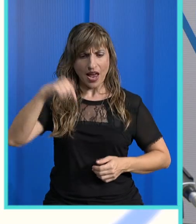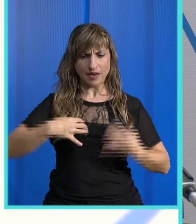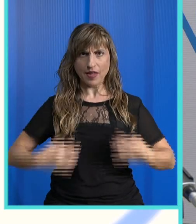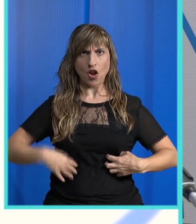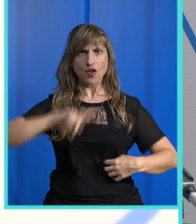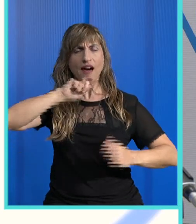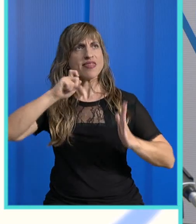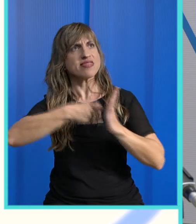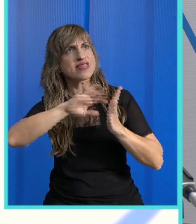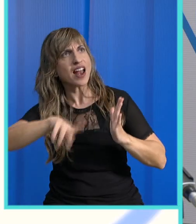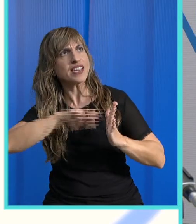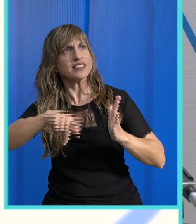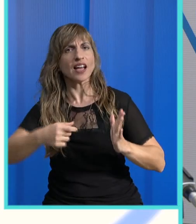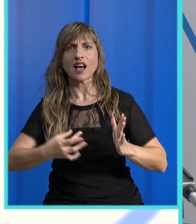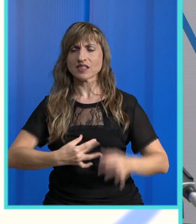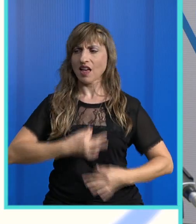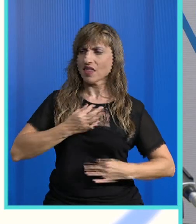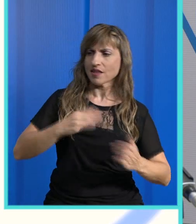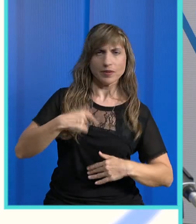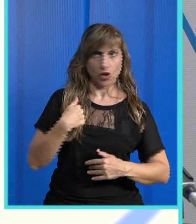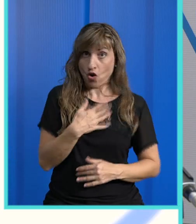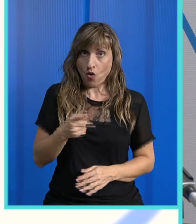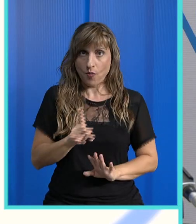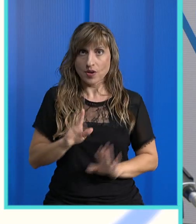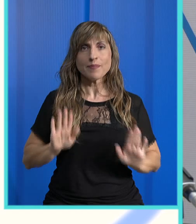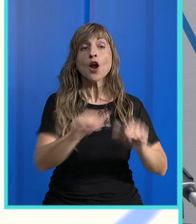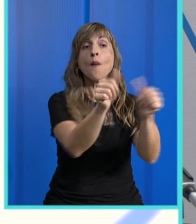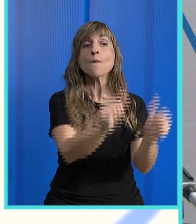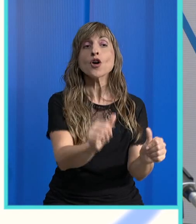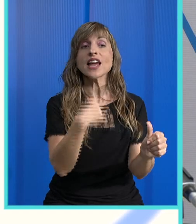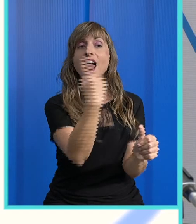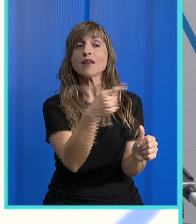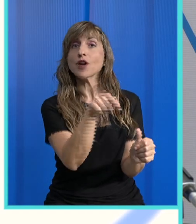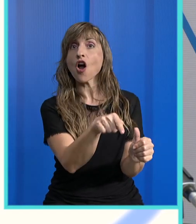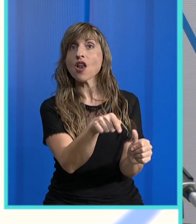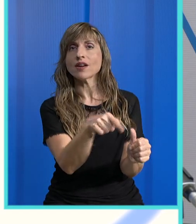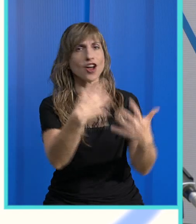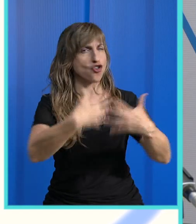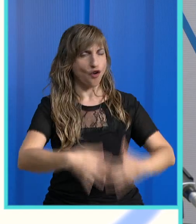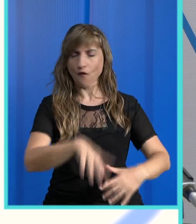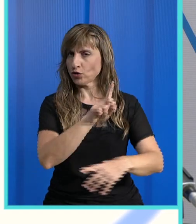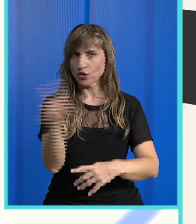ciutat no vull que hi hagi incivisme a la nostra ciutat però el model albiol està veient-se que no funciona.